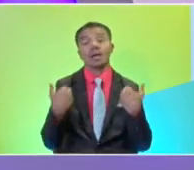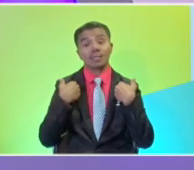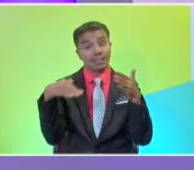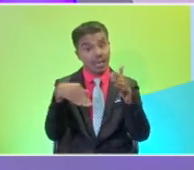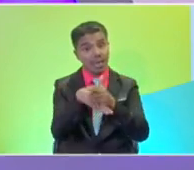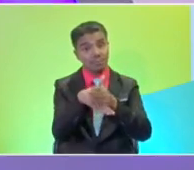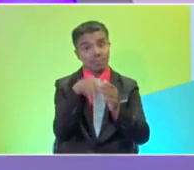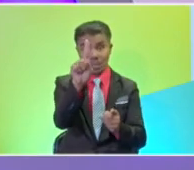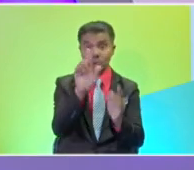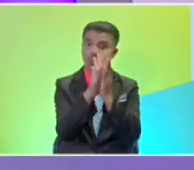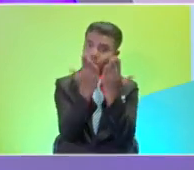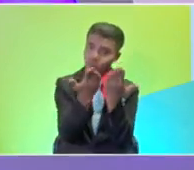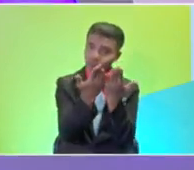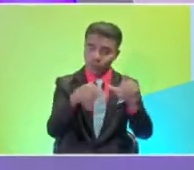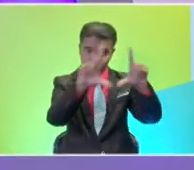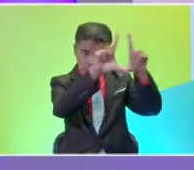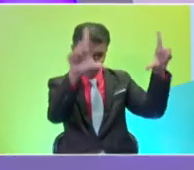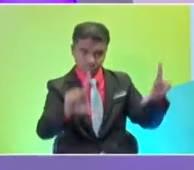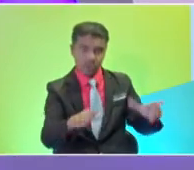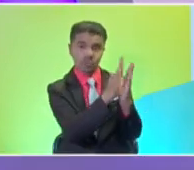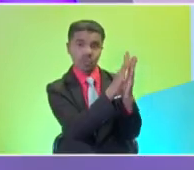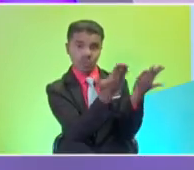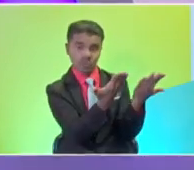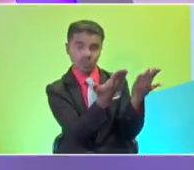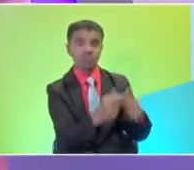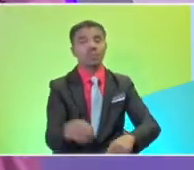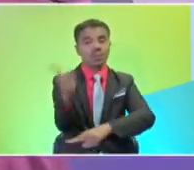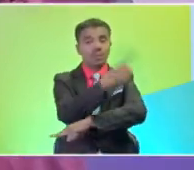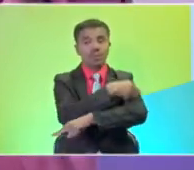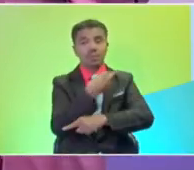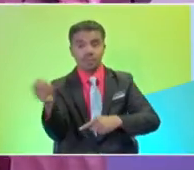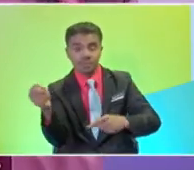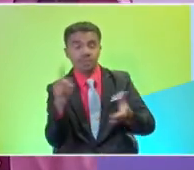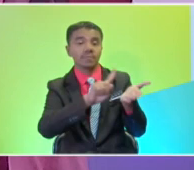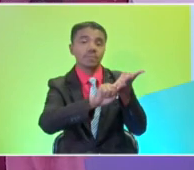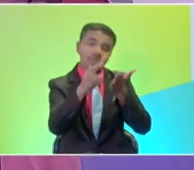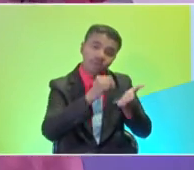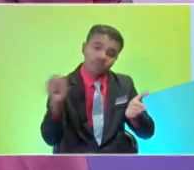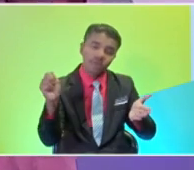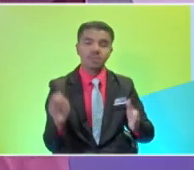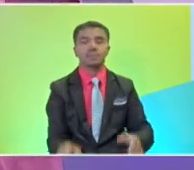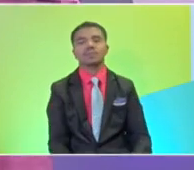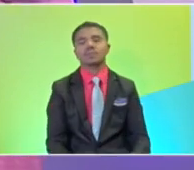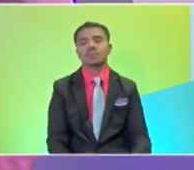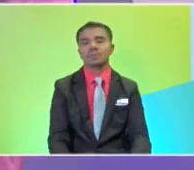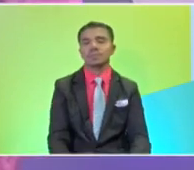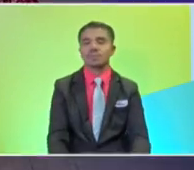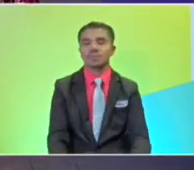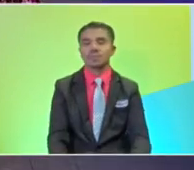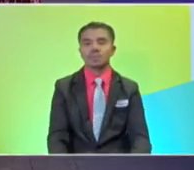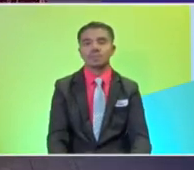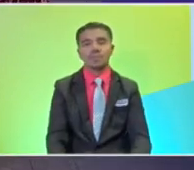perancangan mingguan dan juga harianan ya kemudian kita akan tetapkan Apakah dia op